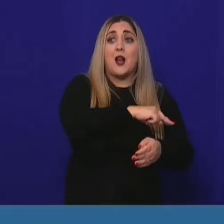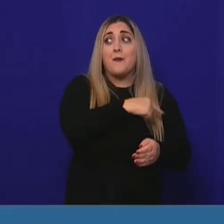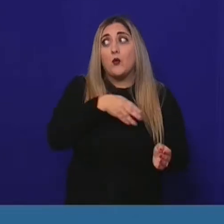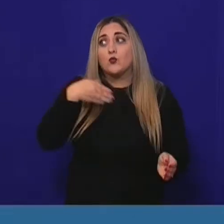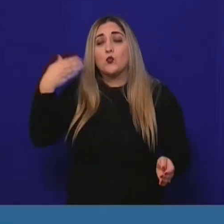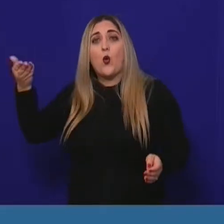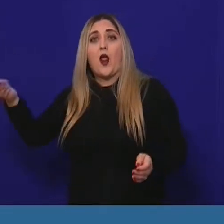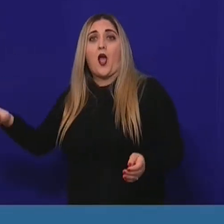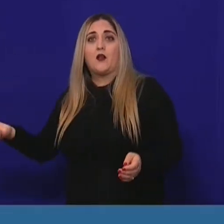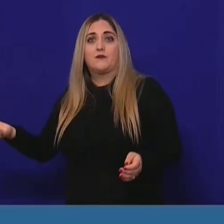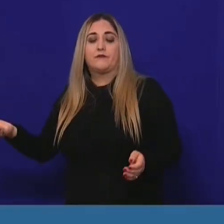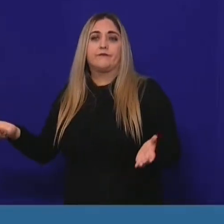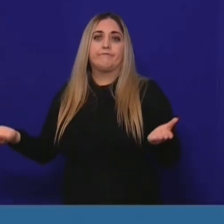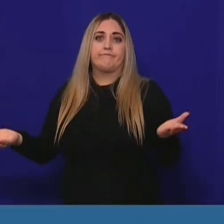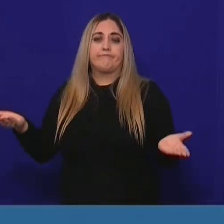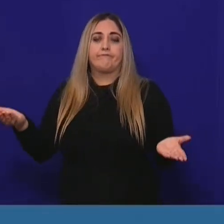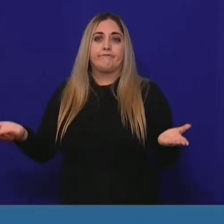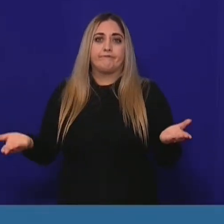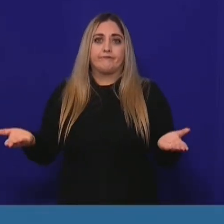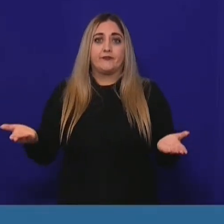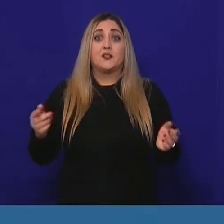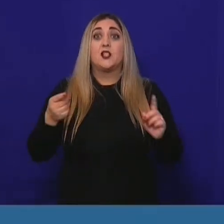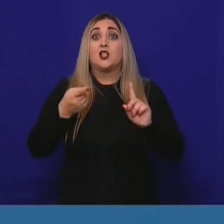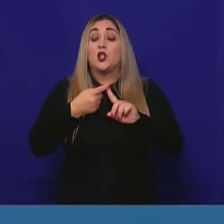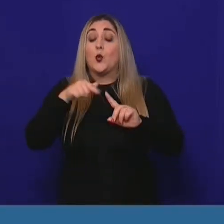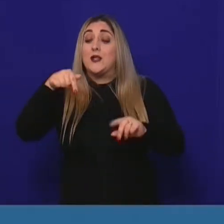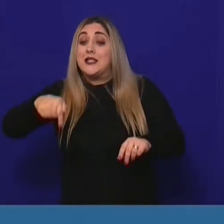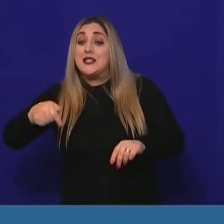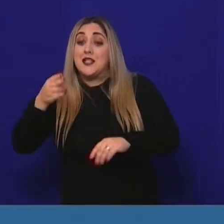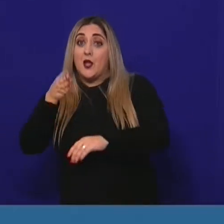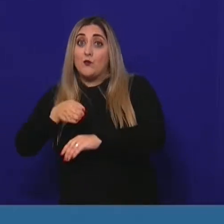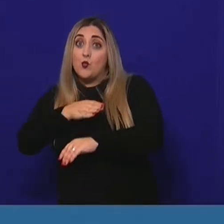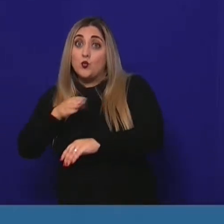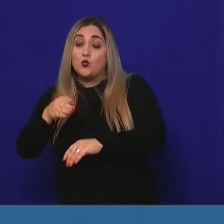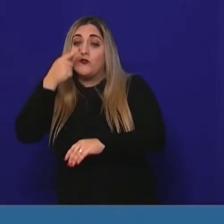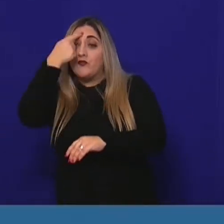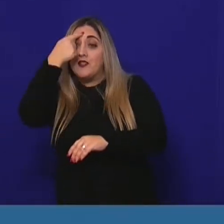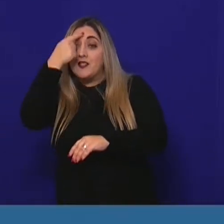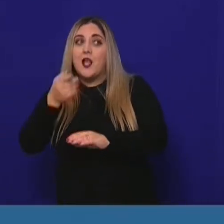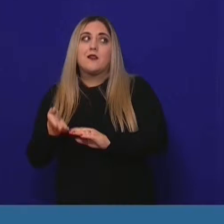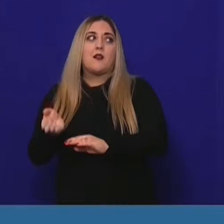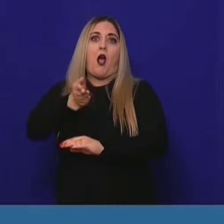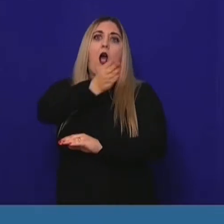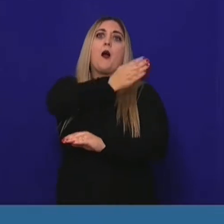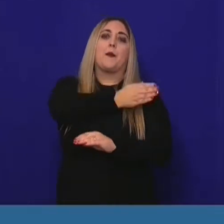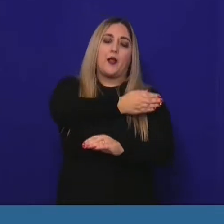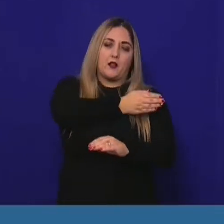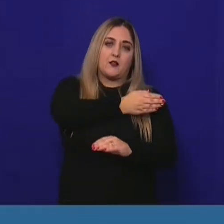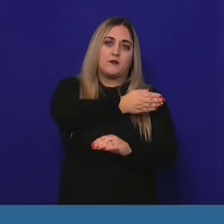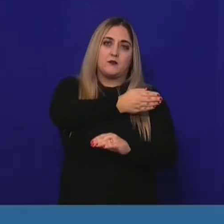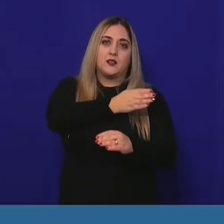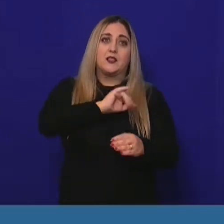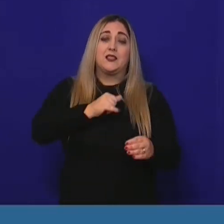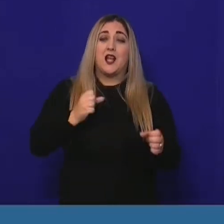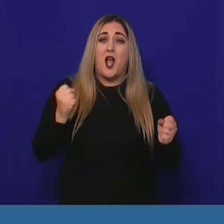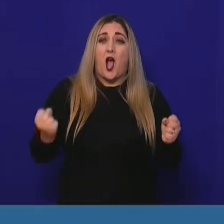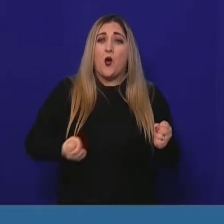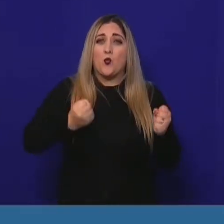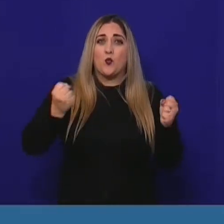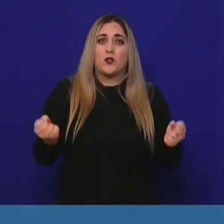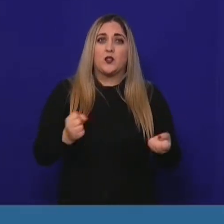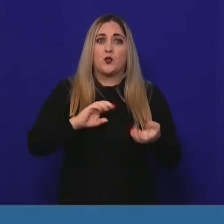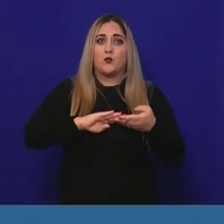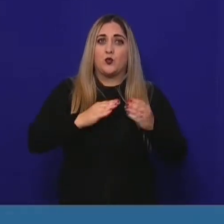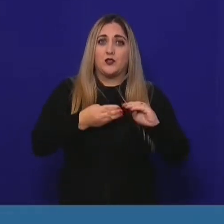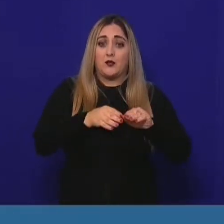li ħajkunu propru riflessjoni ta' x'kellna ġimgħat ilu. Ta' iżjed ma jkollok rata ta' trasmissjoni qawwija fil-komunità